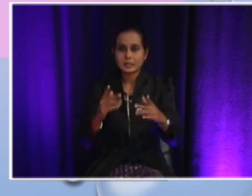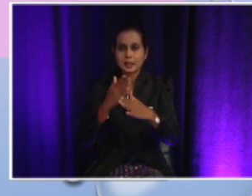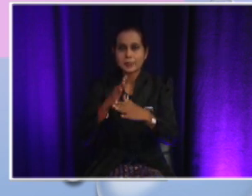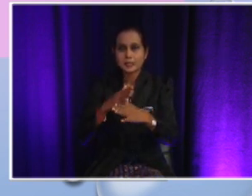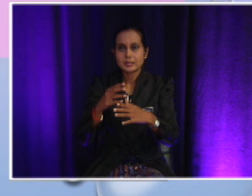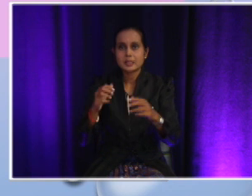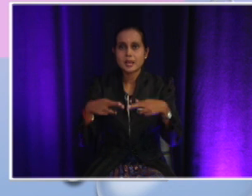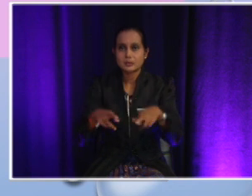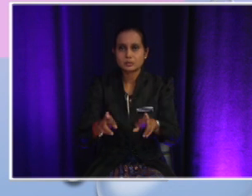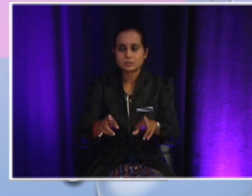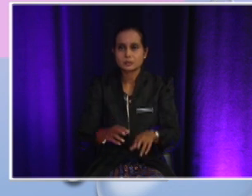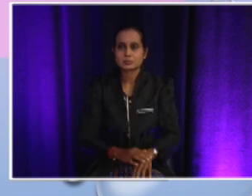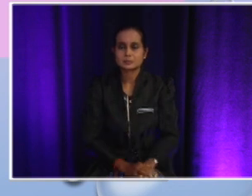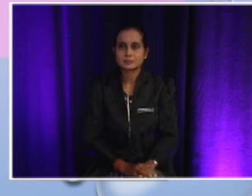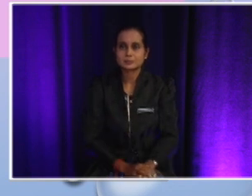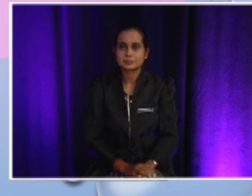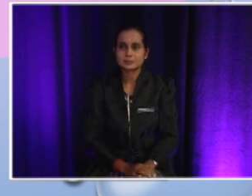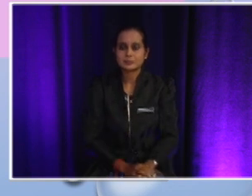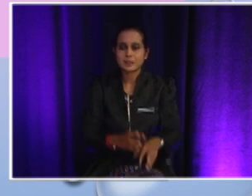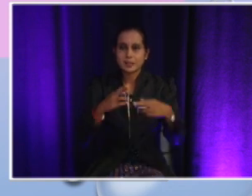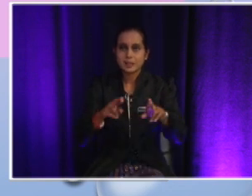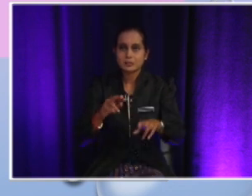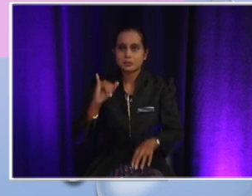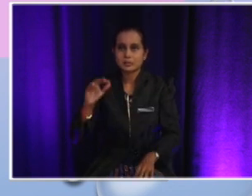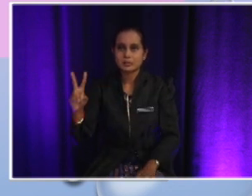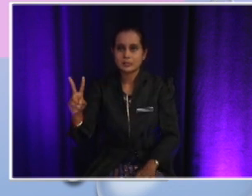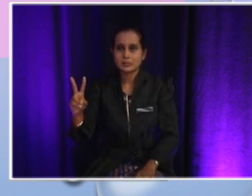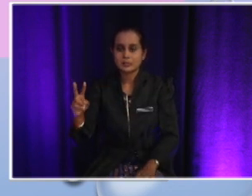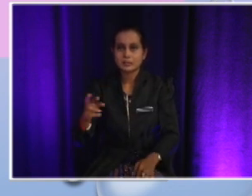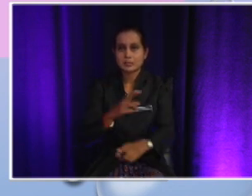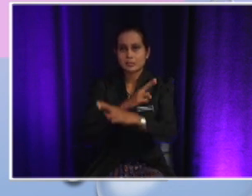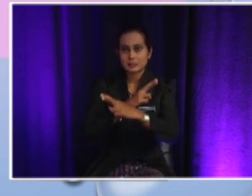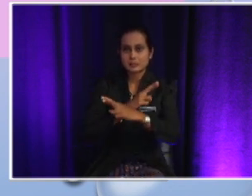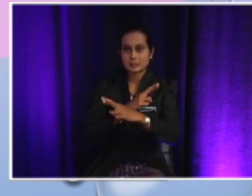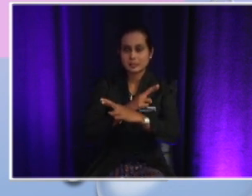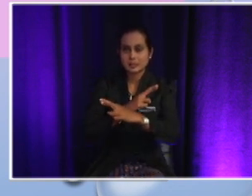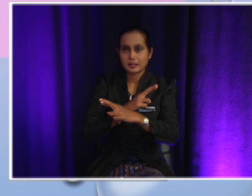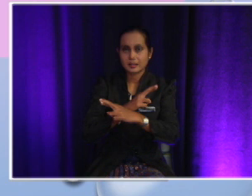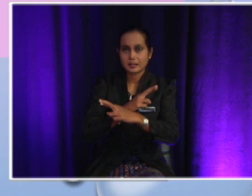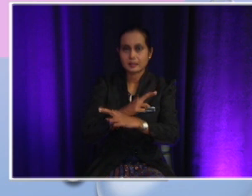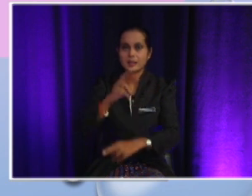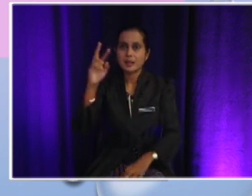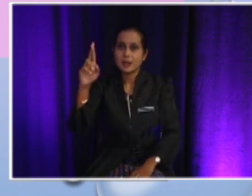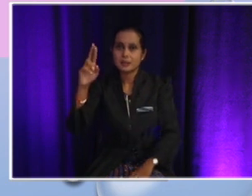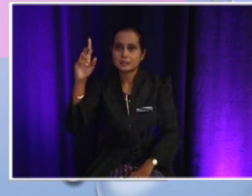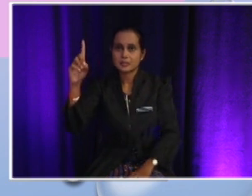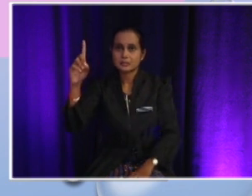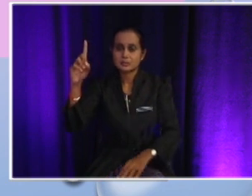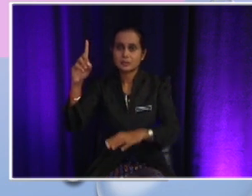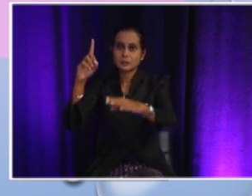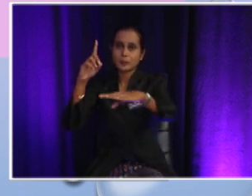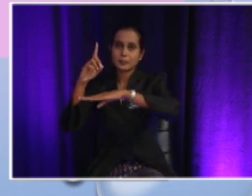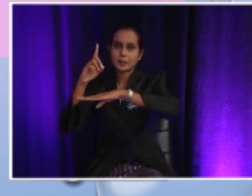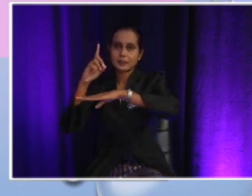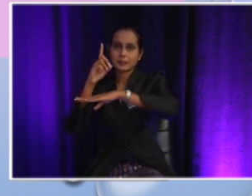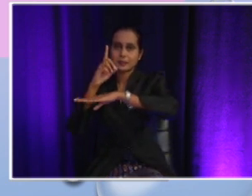Arus I2. So, arus I2, kita ambil R1. Rintangannya opposite. Ya, pandai Fizi. R1, kita bahagikan